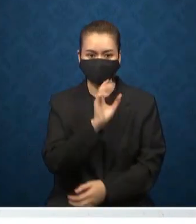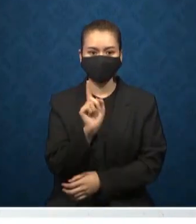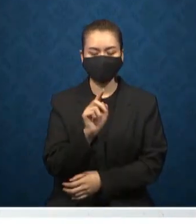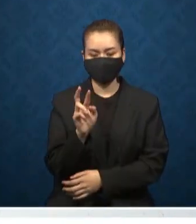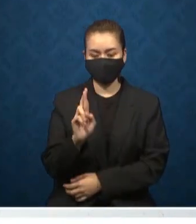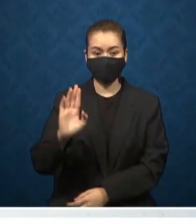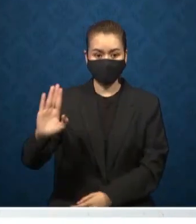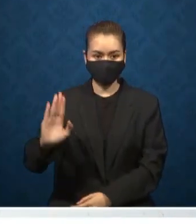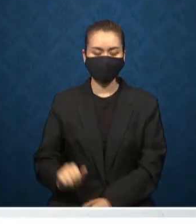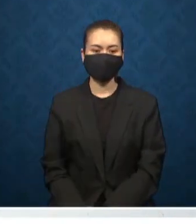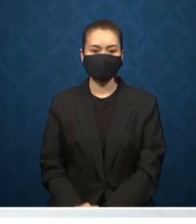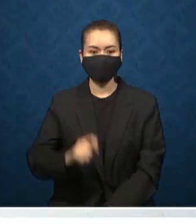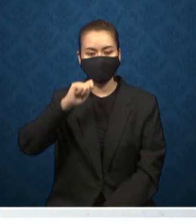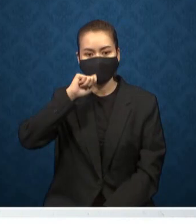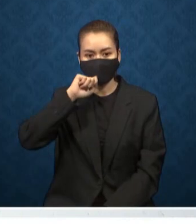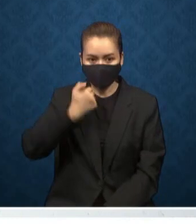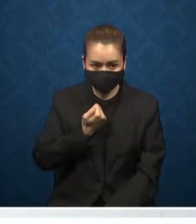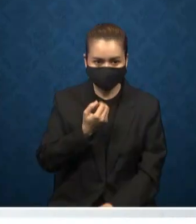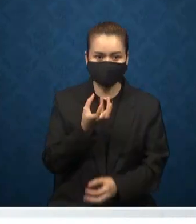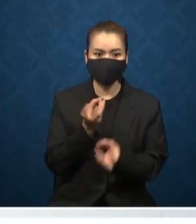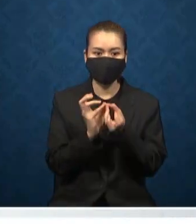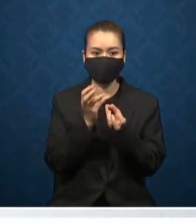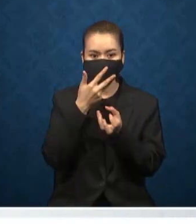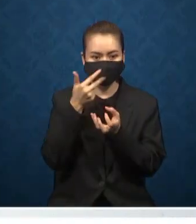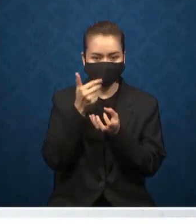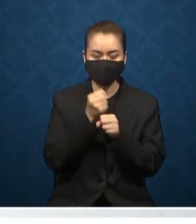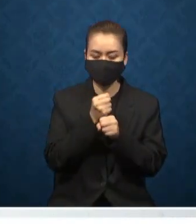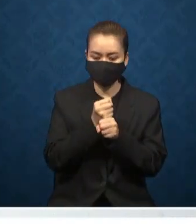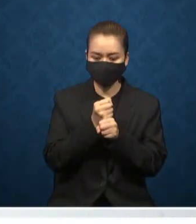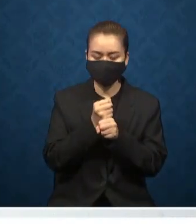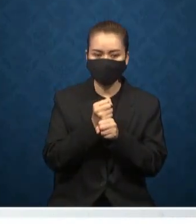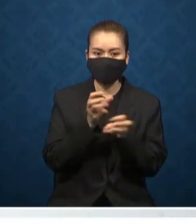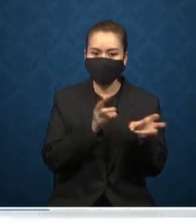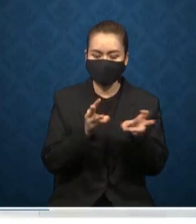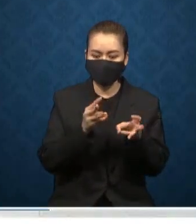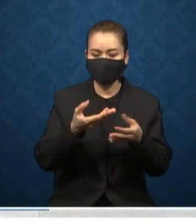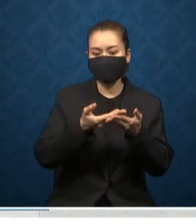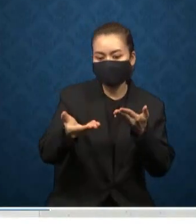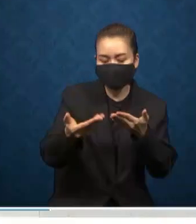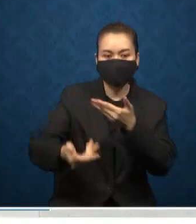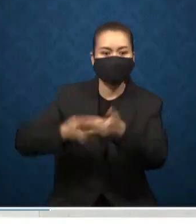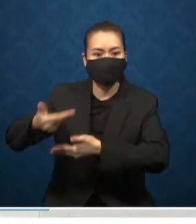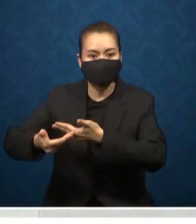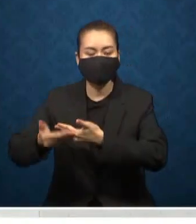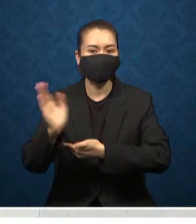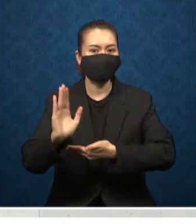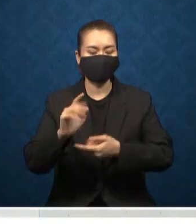บของอ้อยน้ำตาลทรายในบ้านเหล่านั้นมันไม่ใช่ระบบการซื้อขายแต่เป็นการแบ่